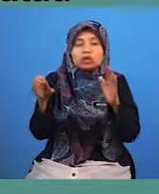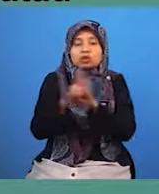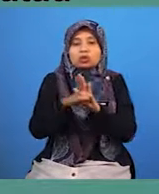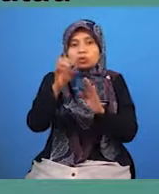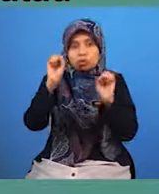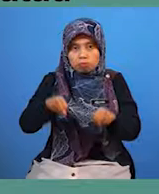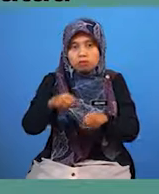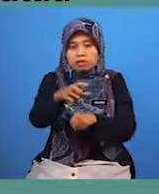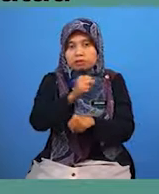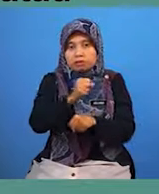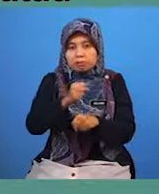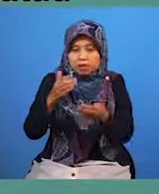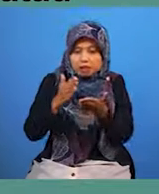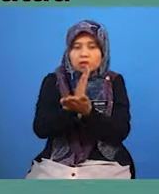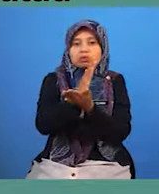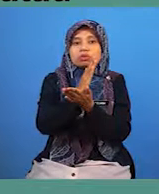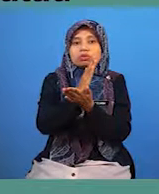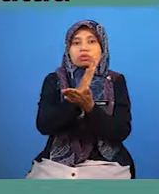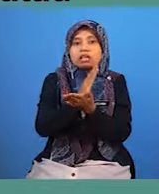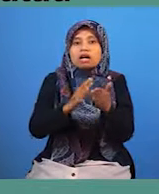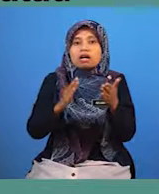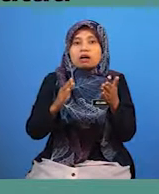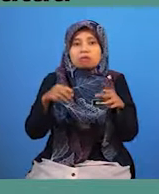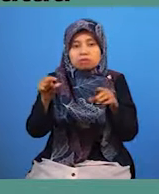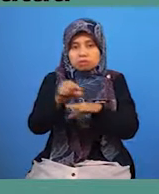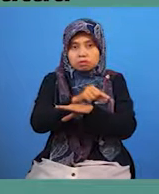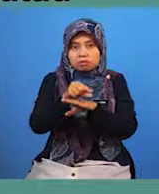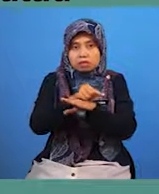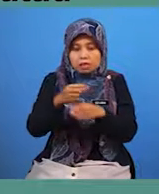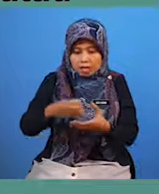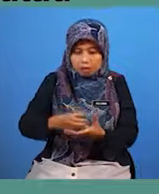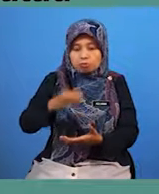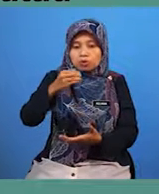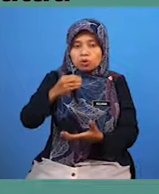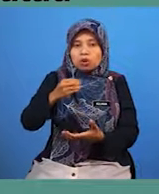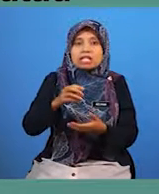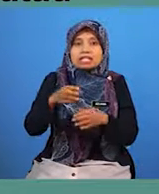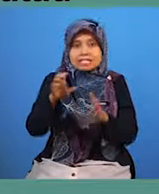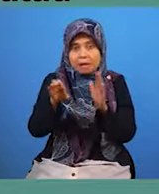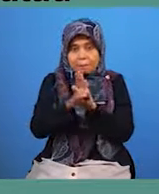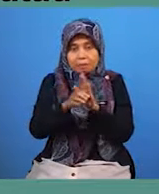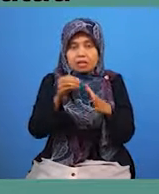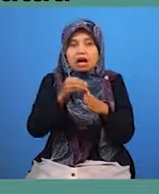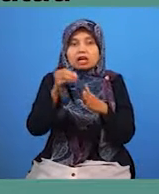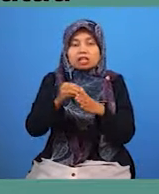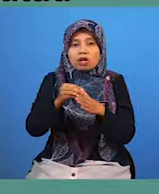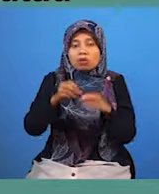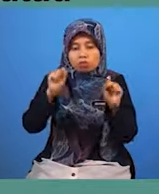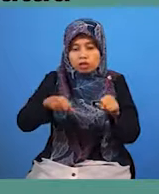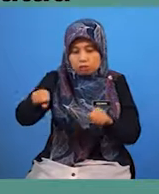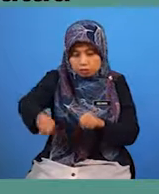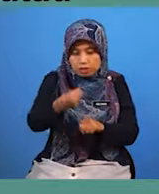boleh diambil secara terus, sama ada menggunakan botol persampelan ataupun menggunakan penceduk